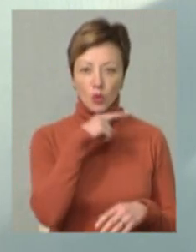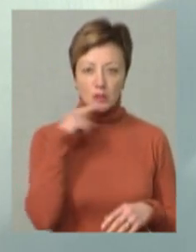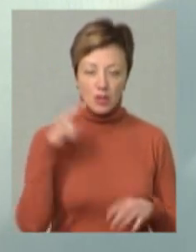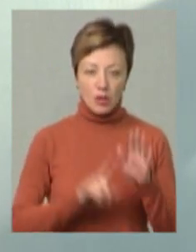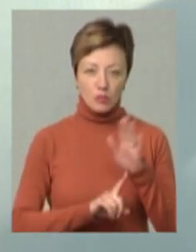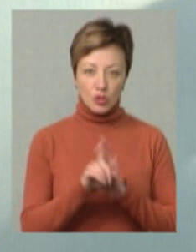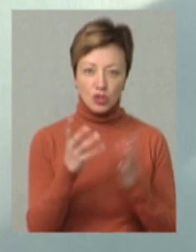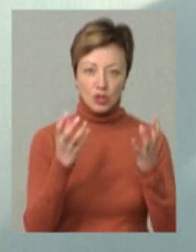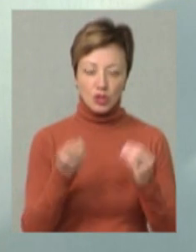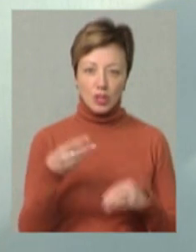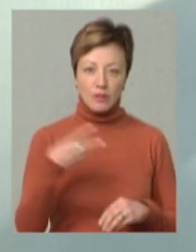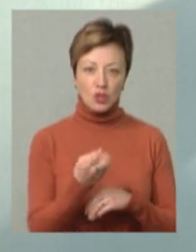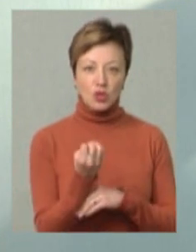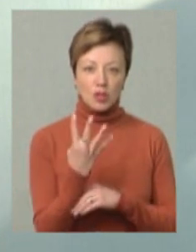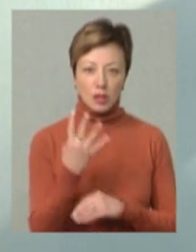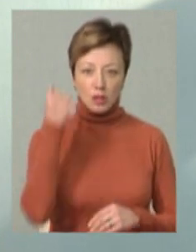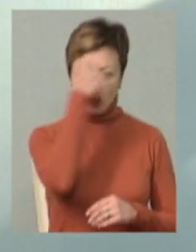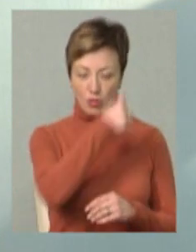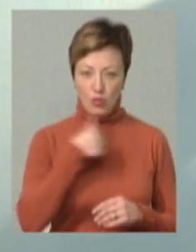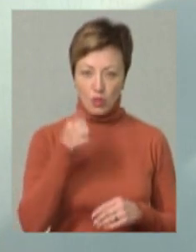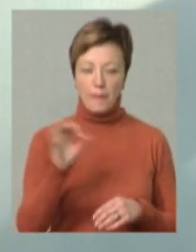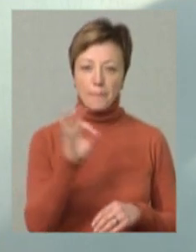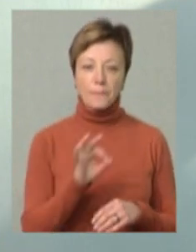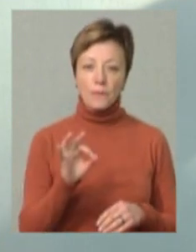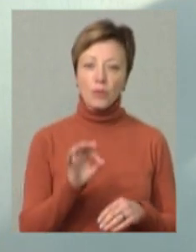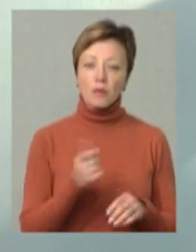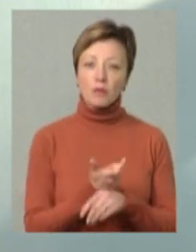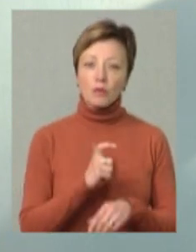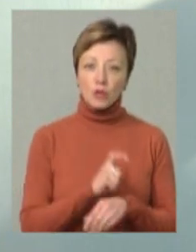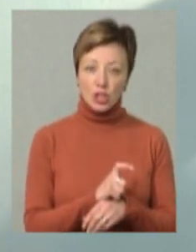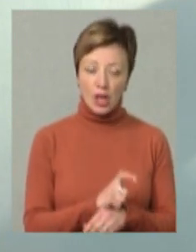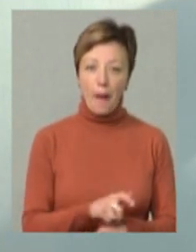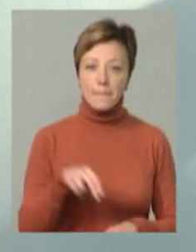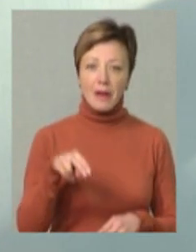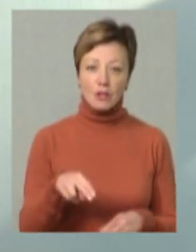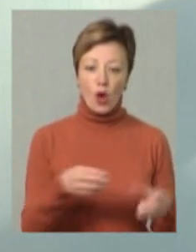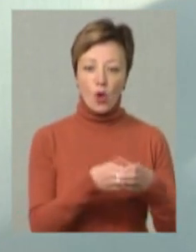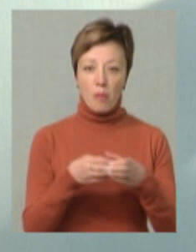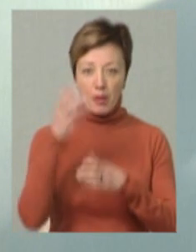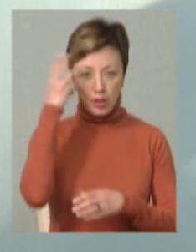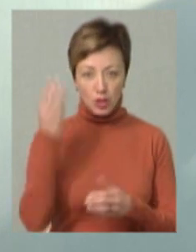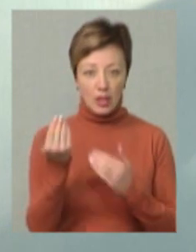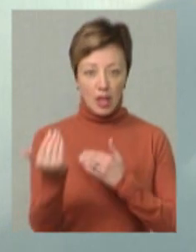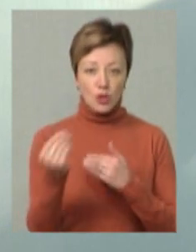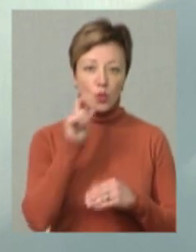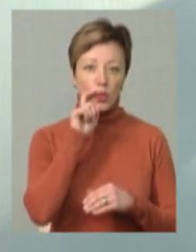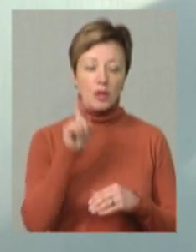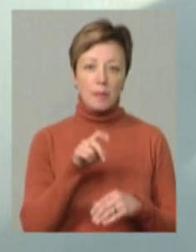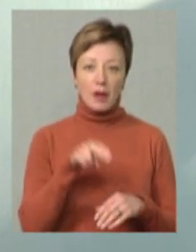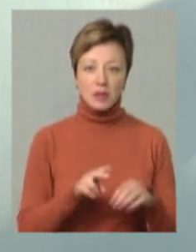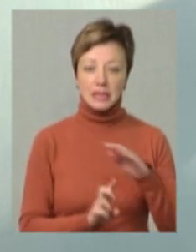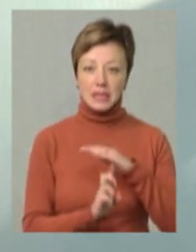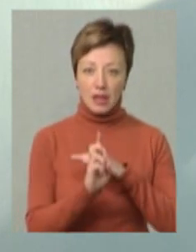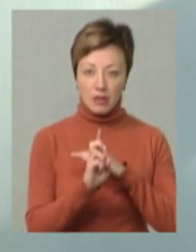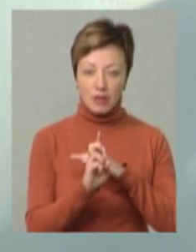власне, розпочала ще у 2014-му. Проте більшість православних громад Хмельниччини усе ще належать до Української